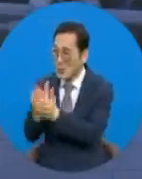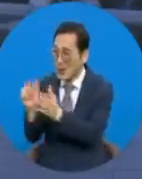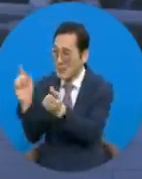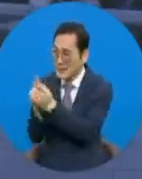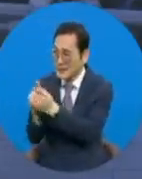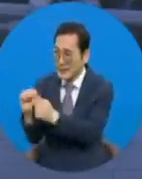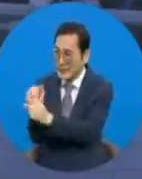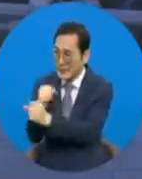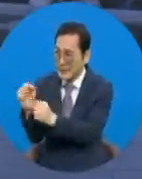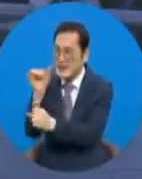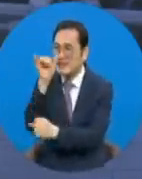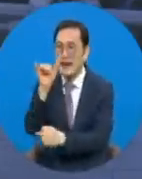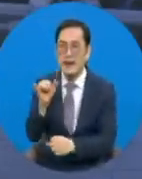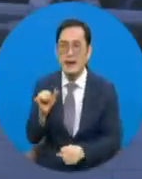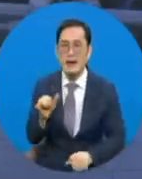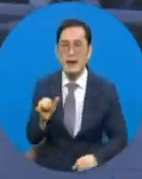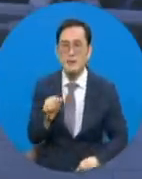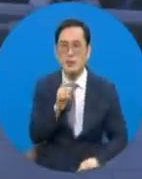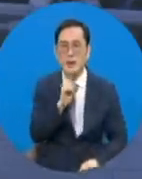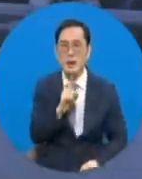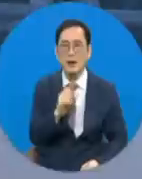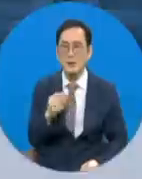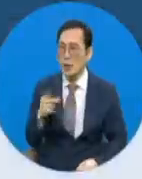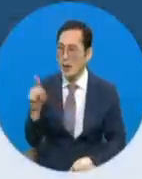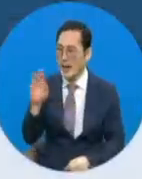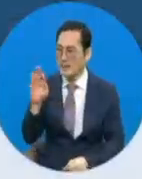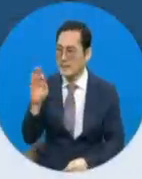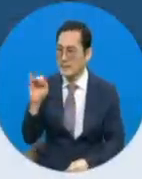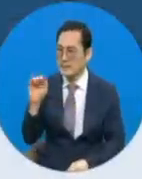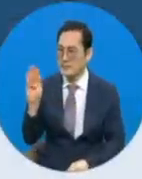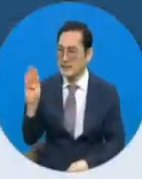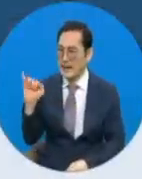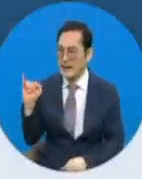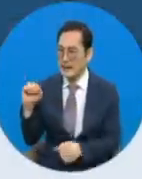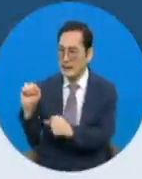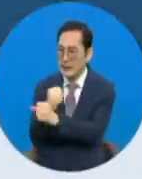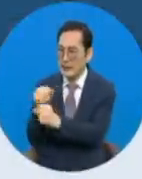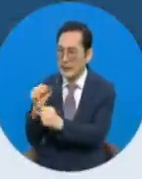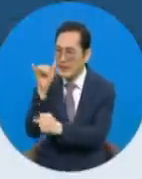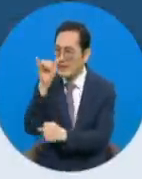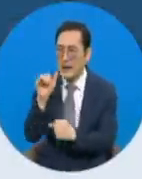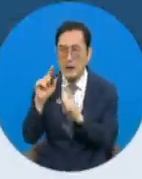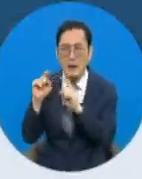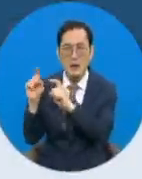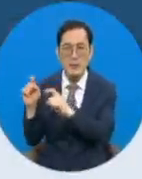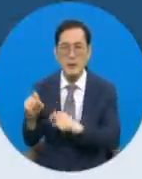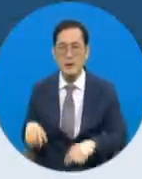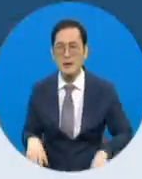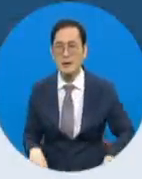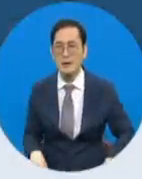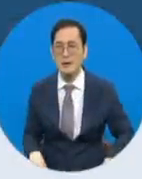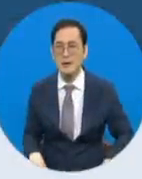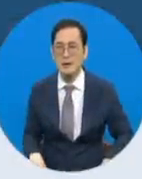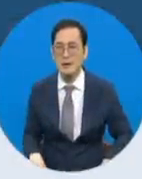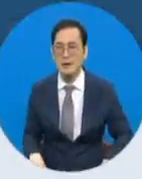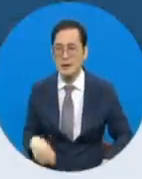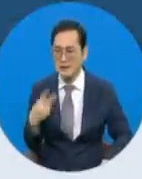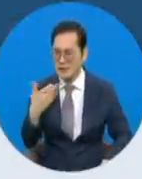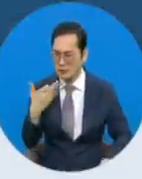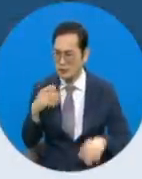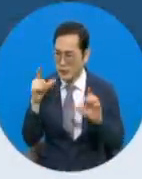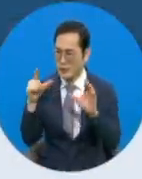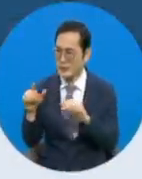이번엔 FBI 접촉설까지 꺼내들었습니다. 2019년 FBI 국장이 비밀리에 방한을